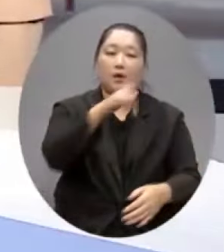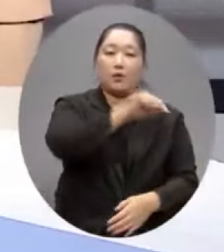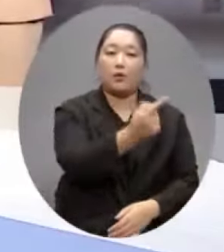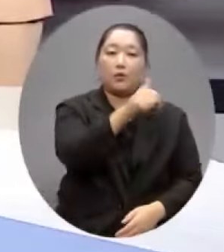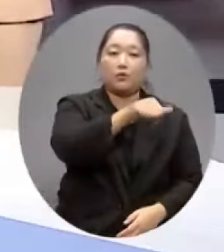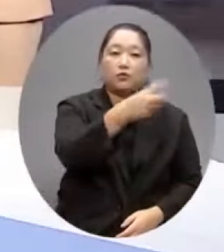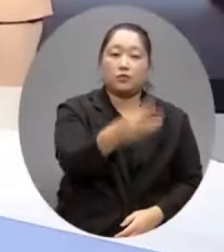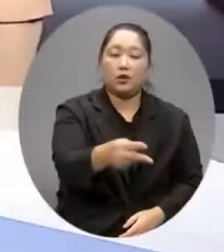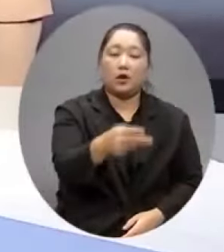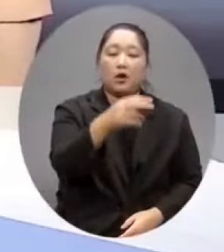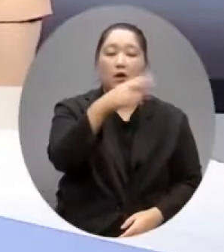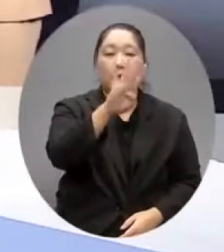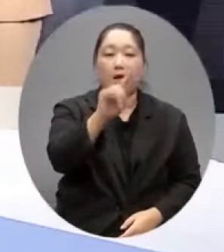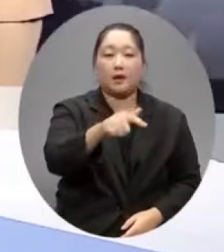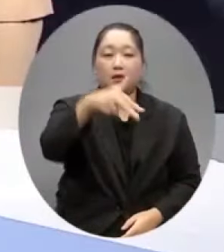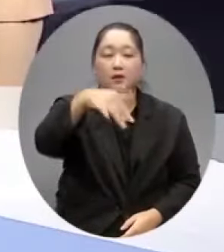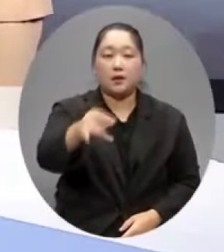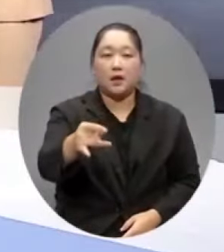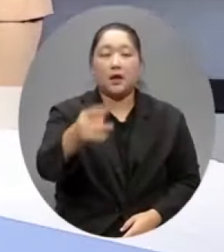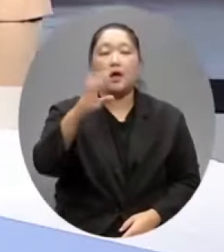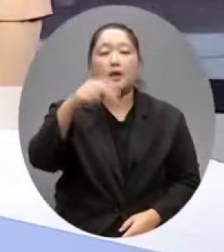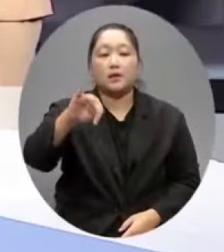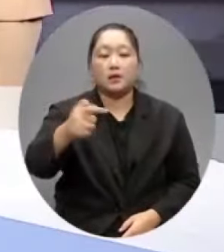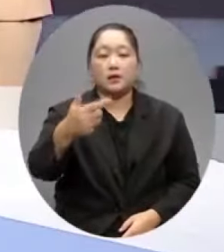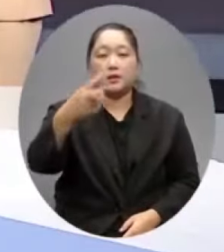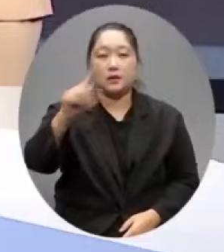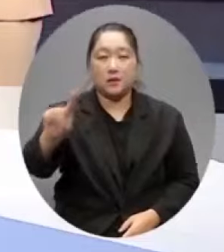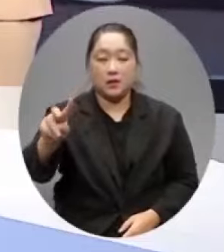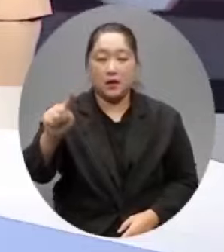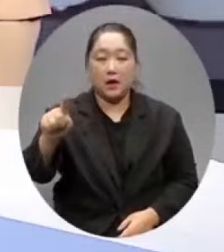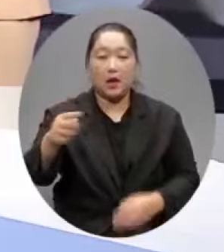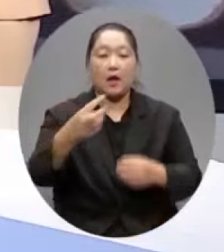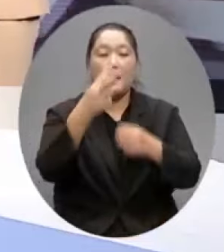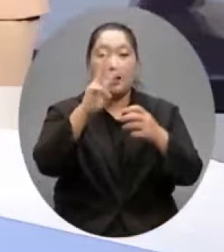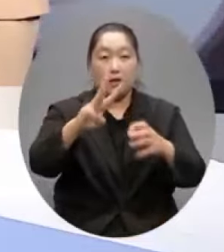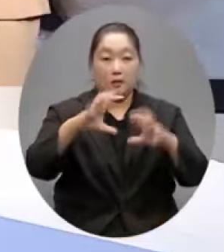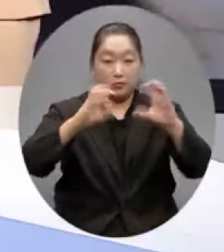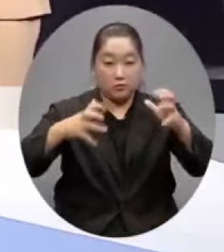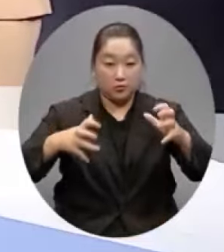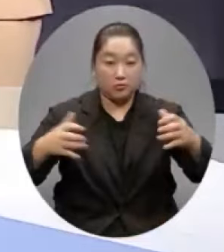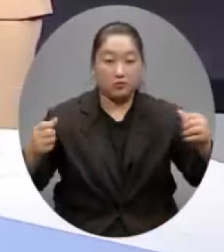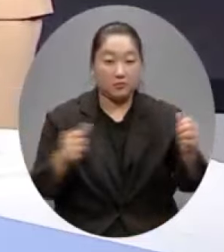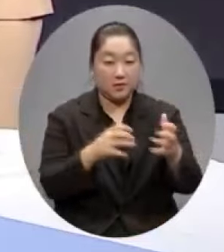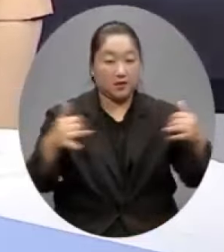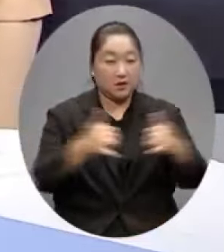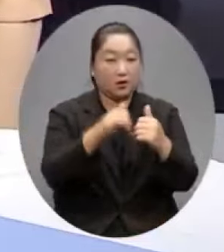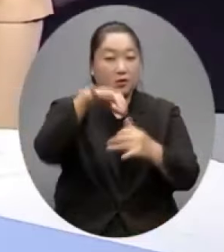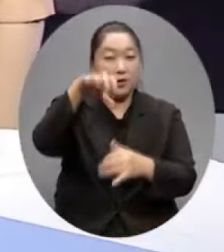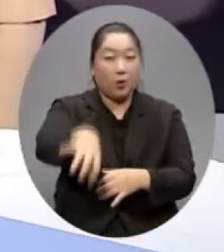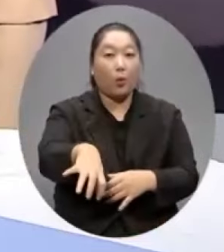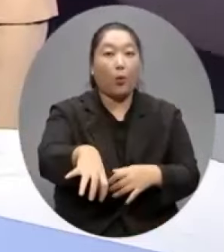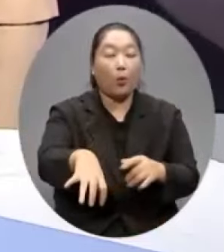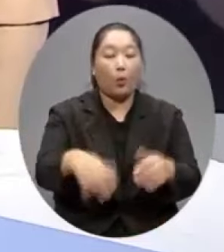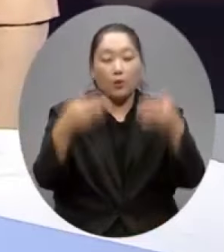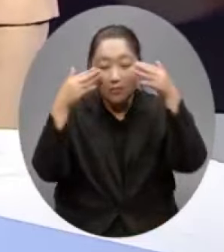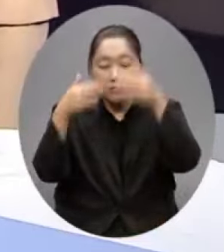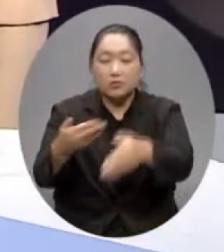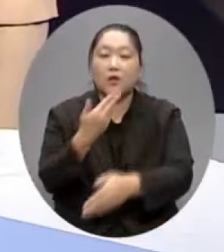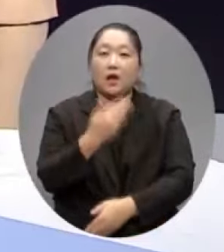신라의 격전지로 삼국의 문화가 혼재된 중원문화의 집결지가 될 것으로 보입니다. 허지희 기자가